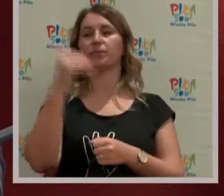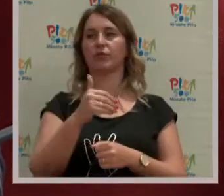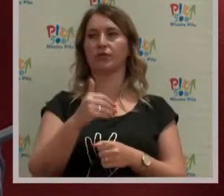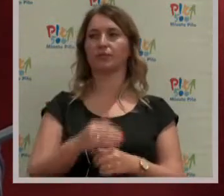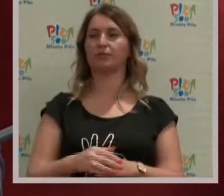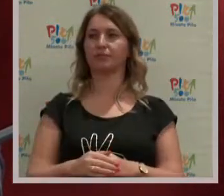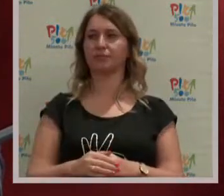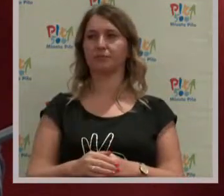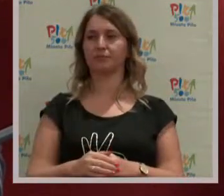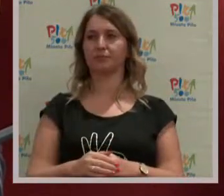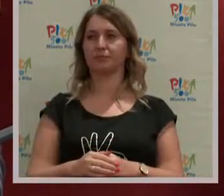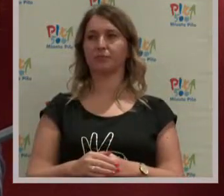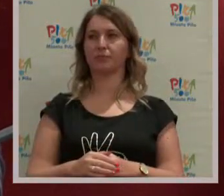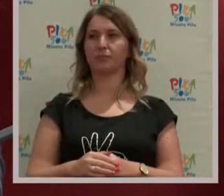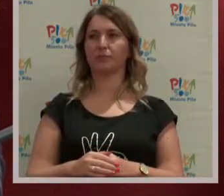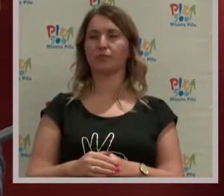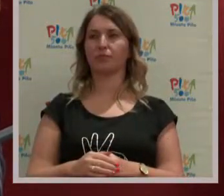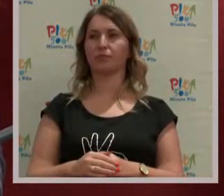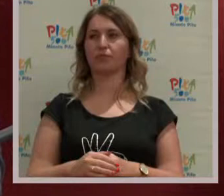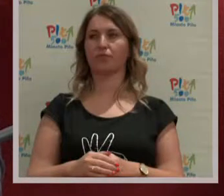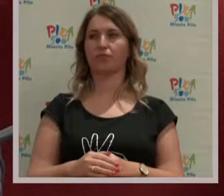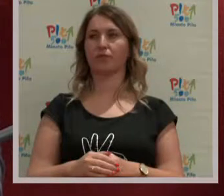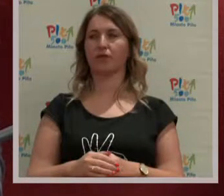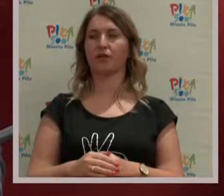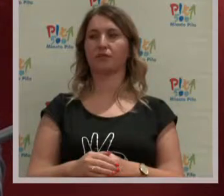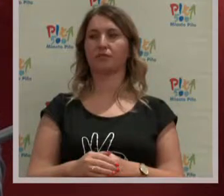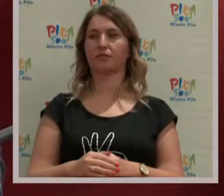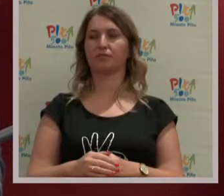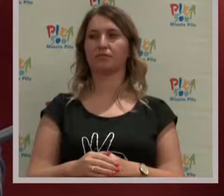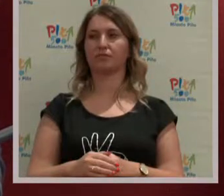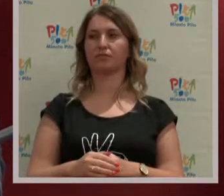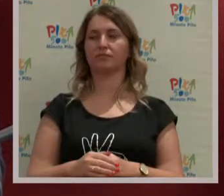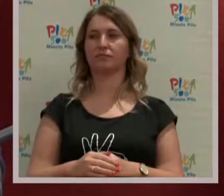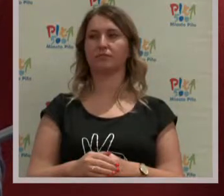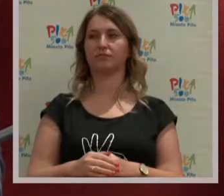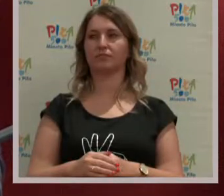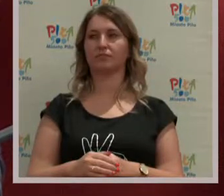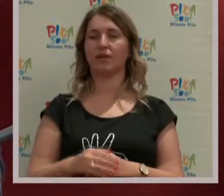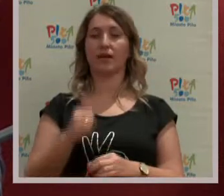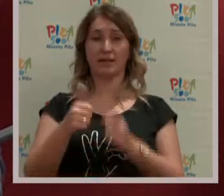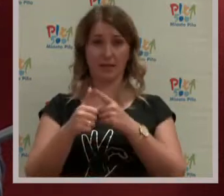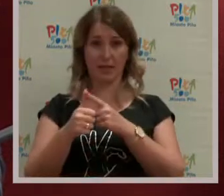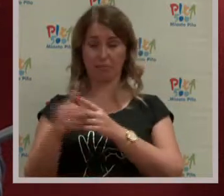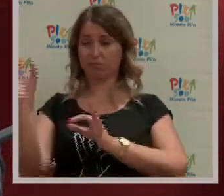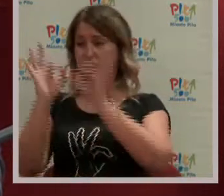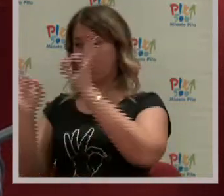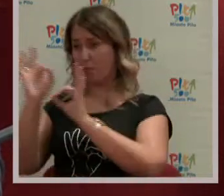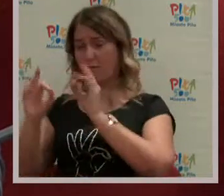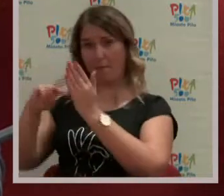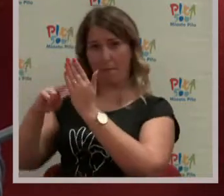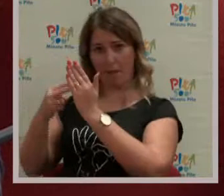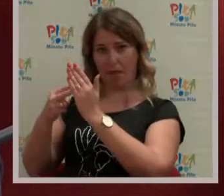i jest to persaldo dwóch pochodnych z jednej strony korygujemy plan dochodów